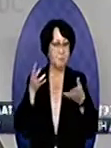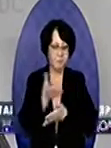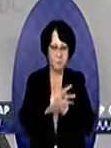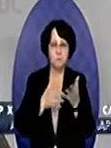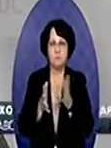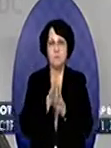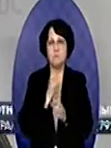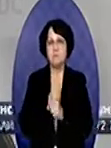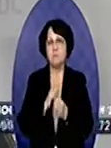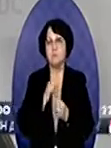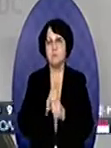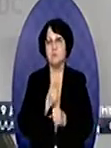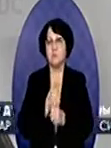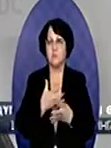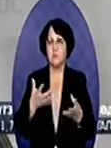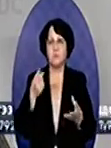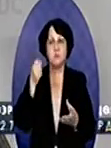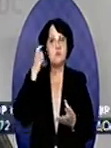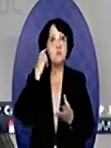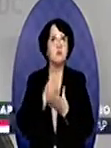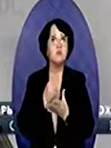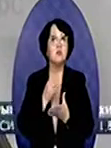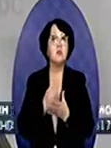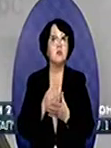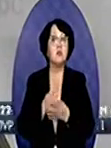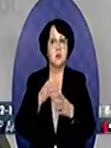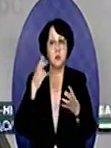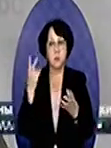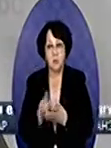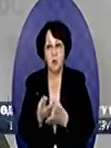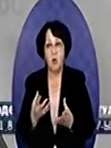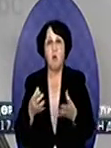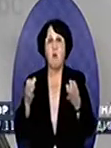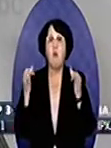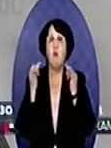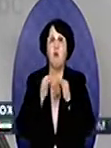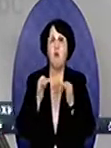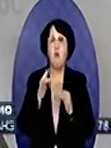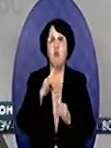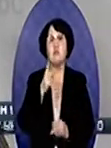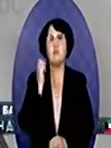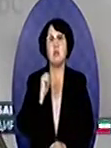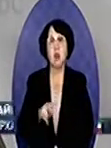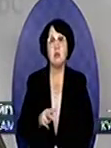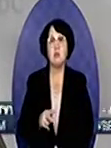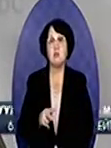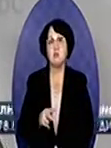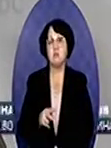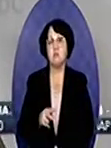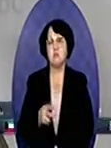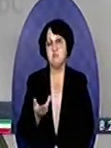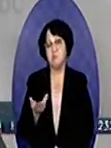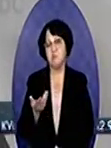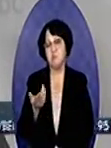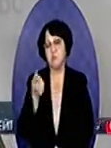хийх ажил олон гэж бодож байна. Энэ бүхнийг зангидах цэг нь онлайн платформ гэж ойлгож байна.